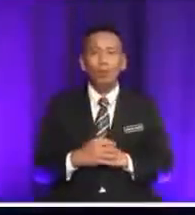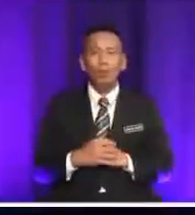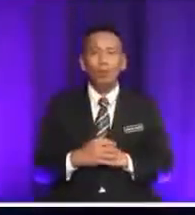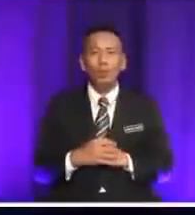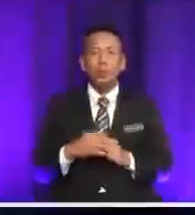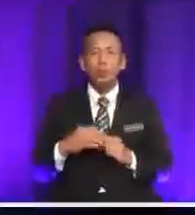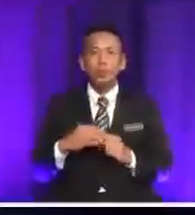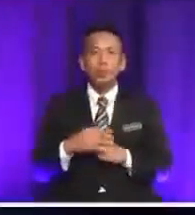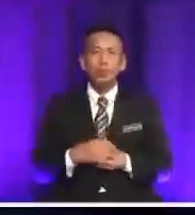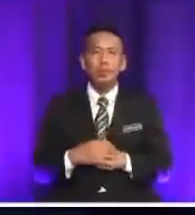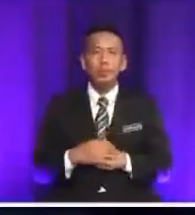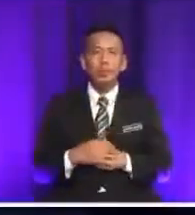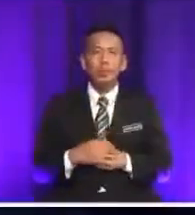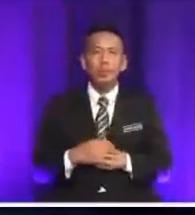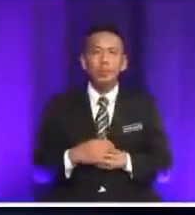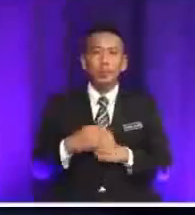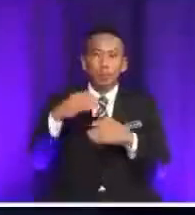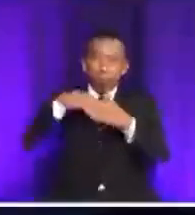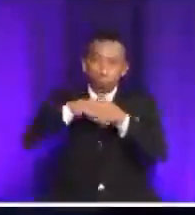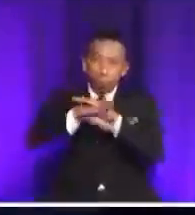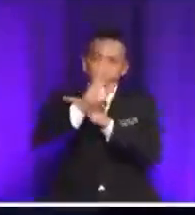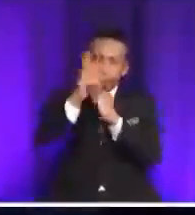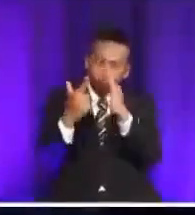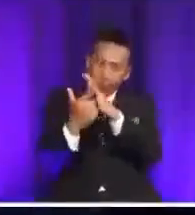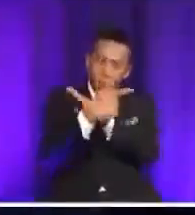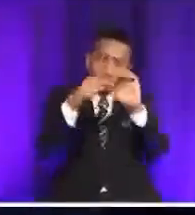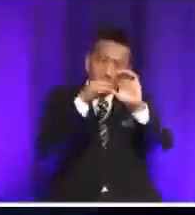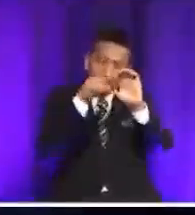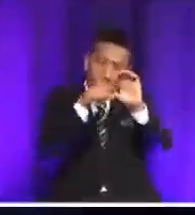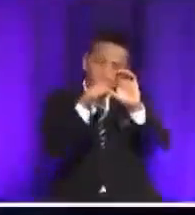dia masuk melalui lubang ya dekat sini